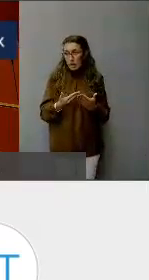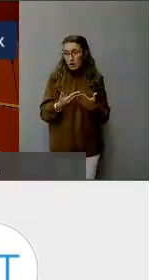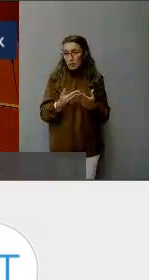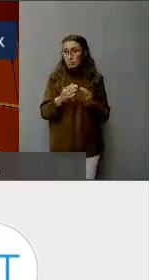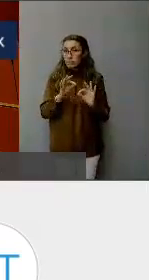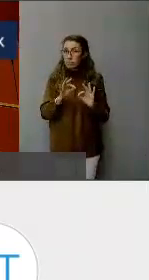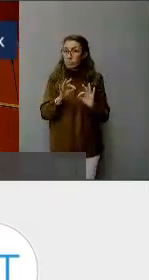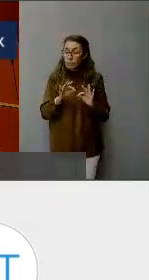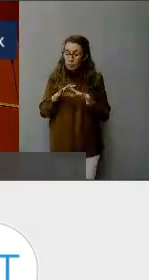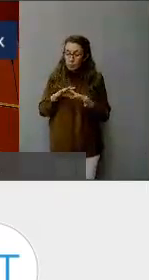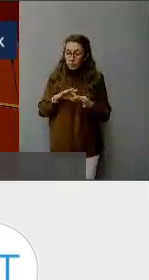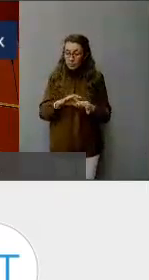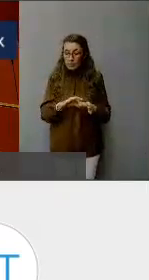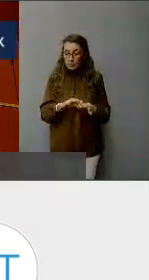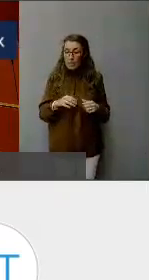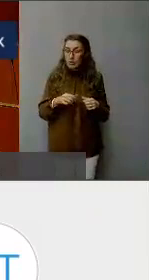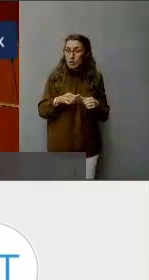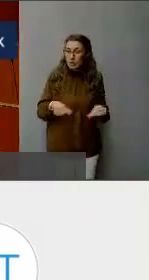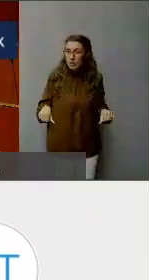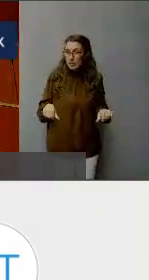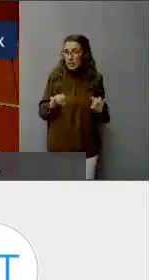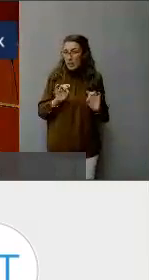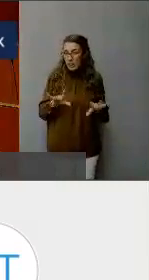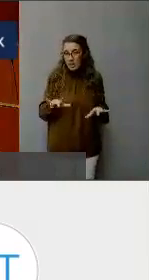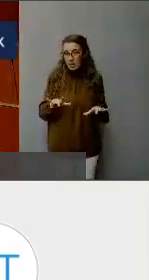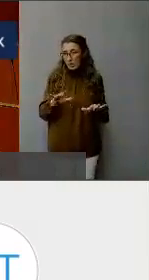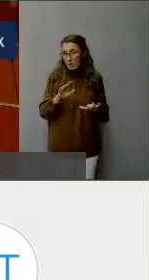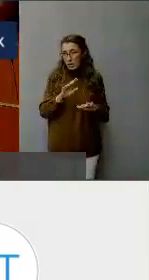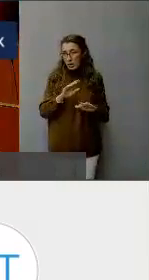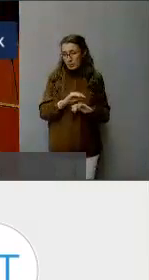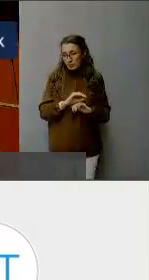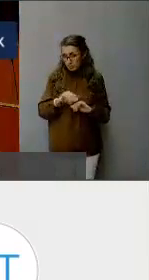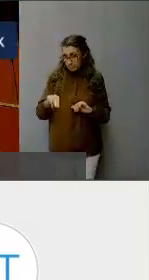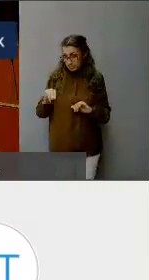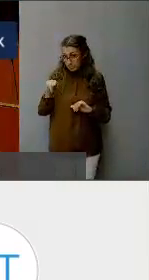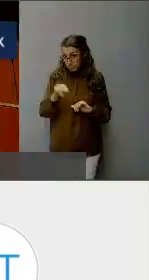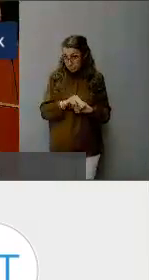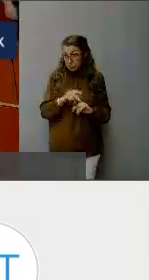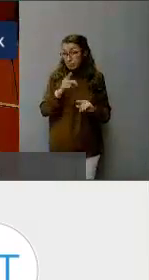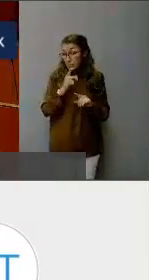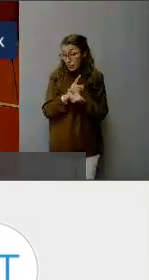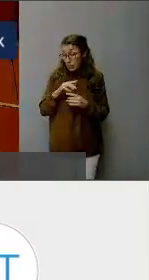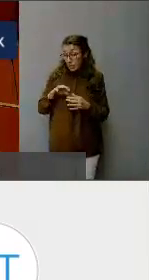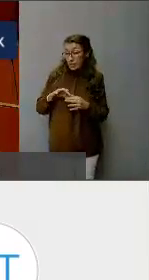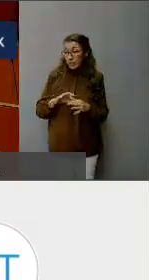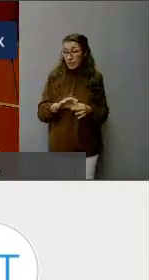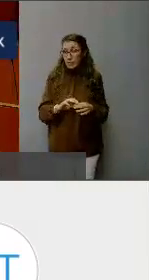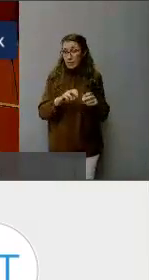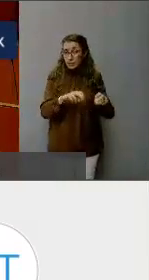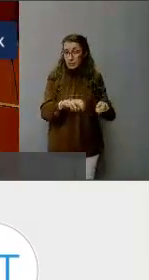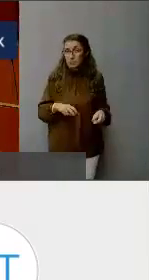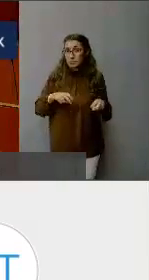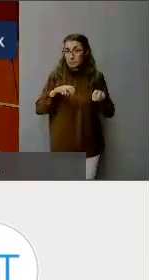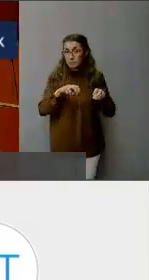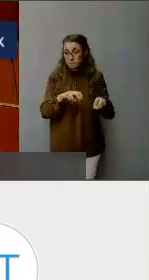residenziale libera in torniamo alla edilizia residenziale legata alla